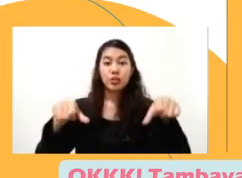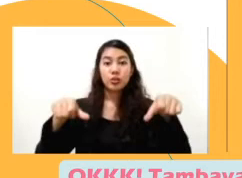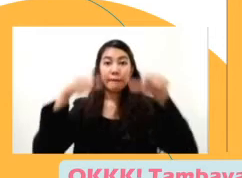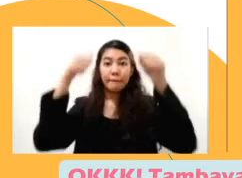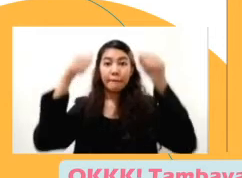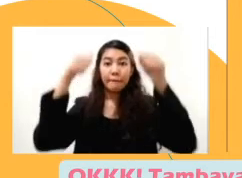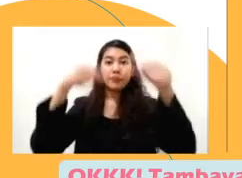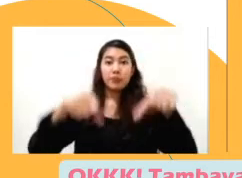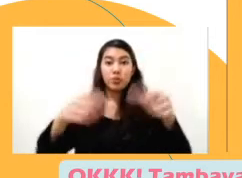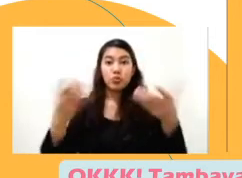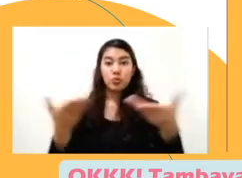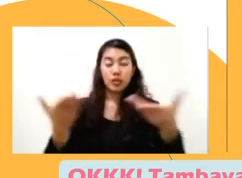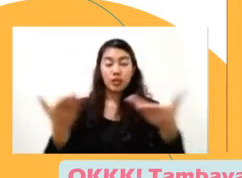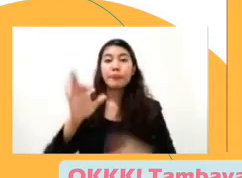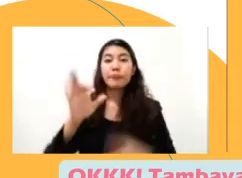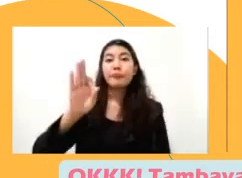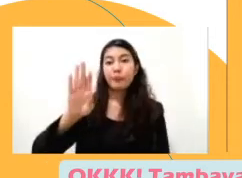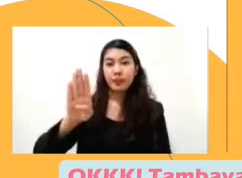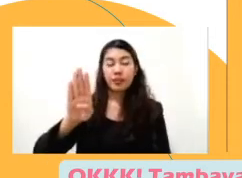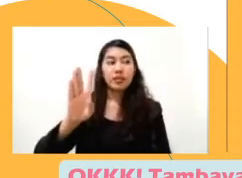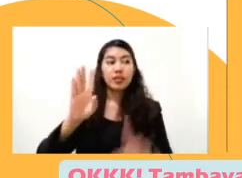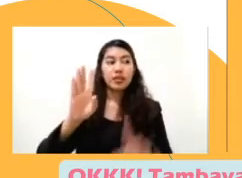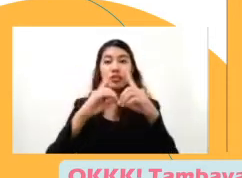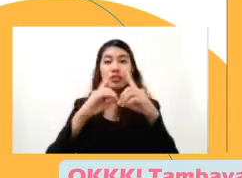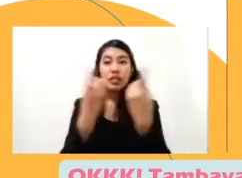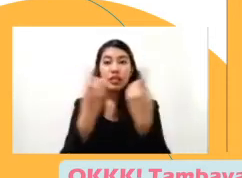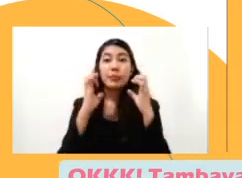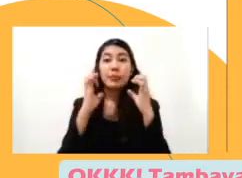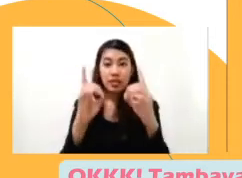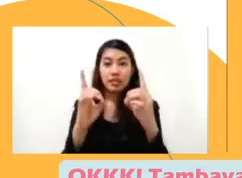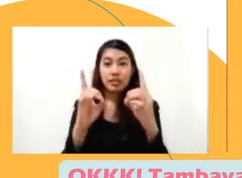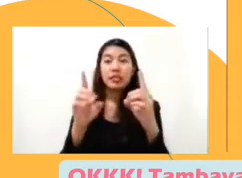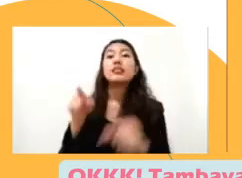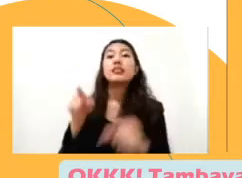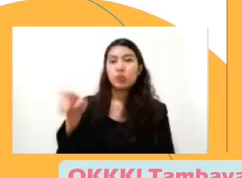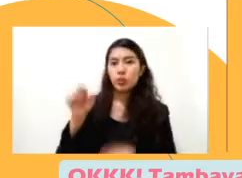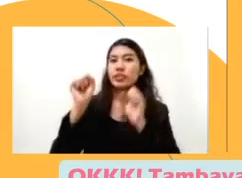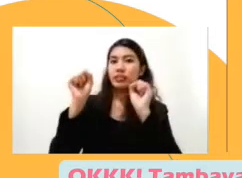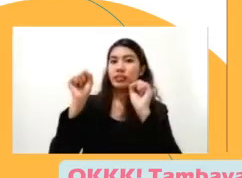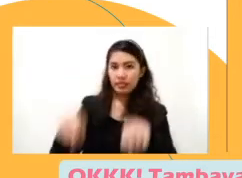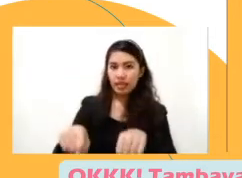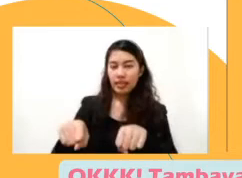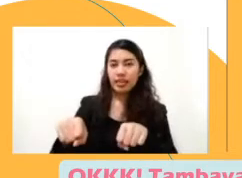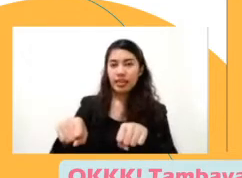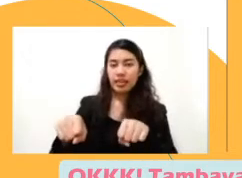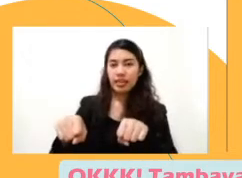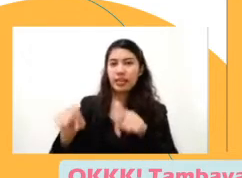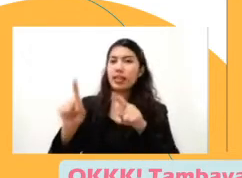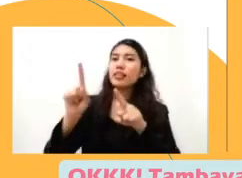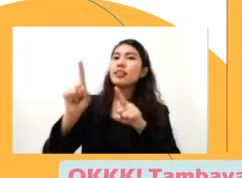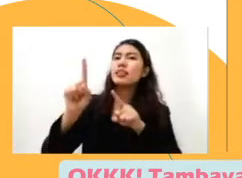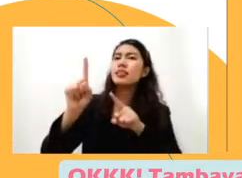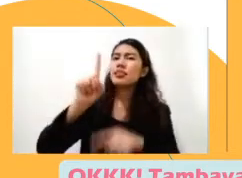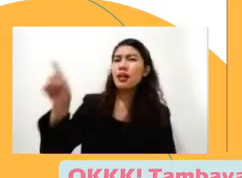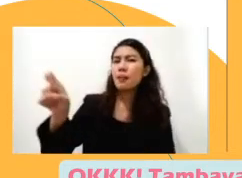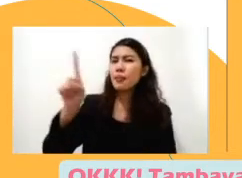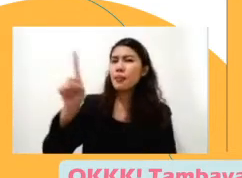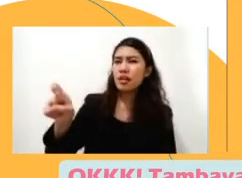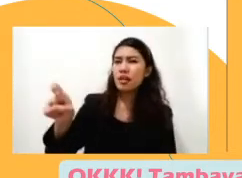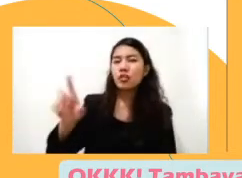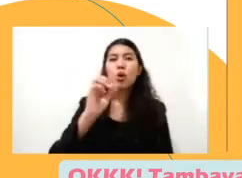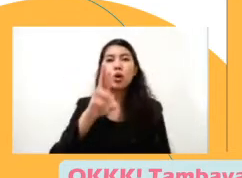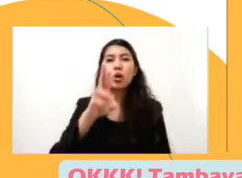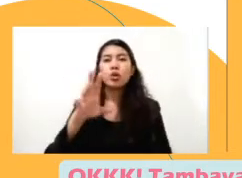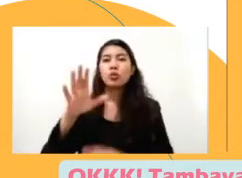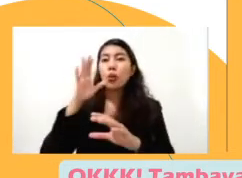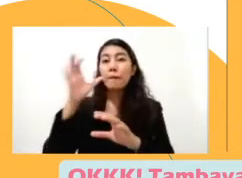DepEd Philippines Facebook page at doon maaari po tayong mag-engage. Maaari po nating i-comment ulit yung ating